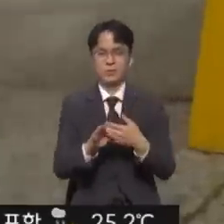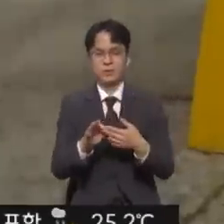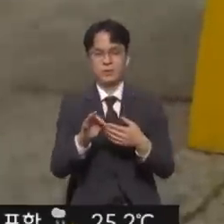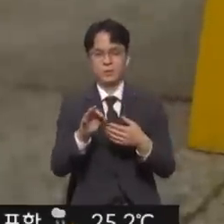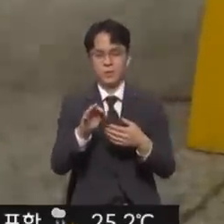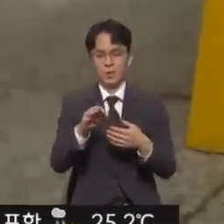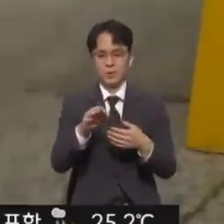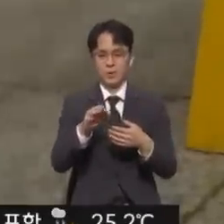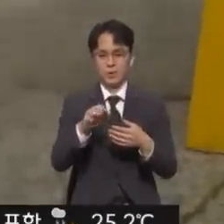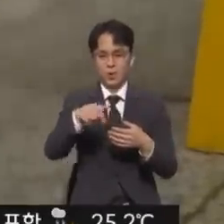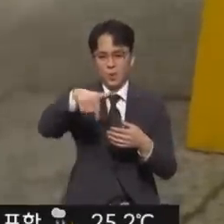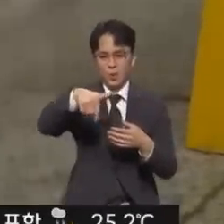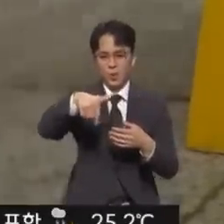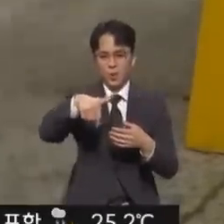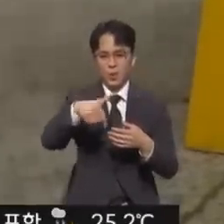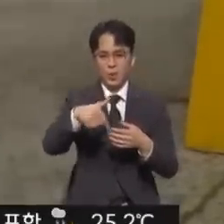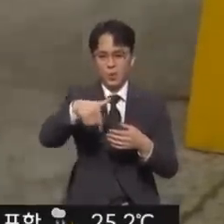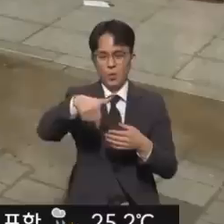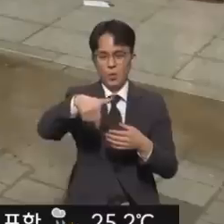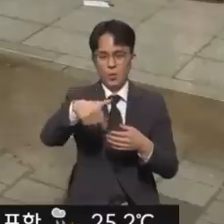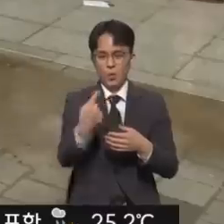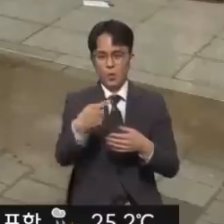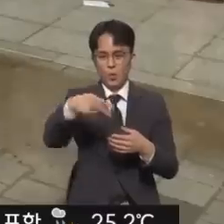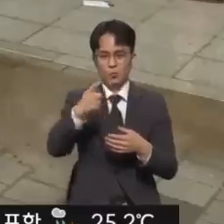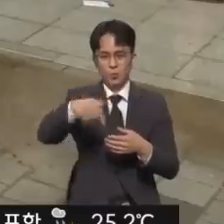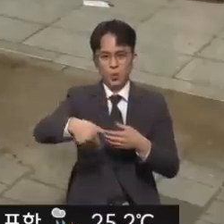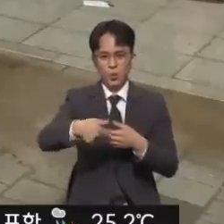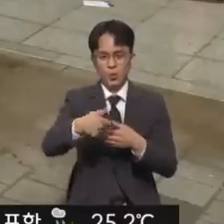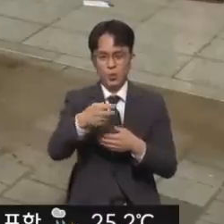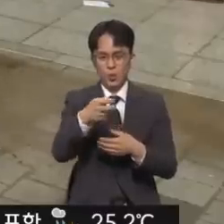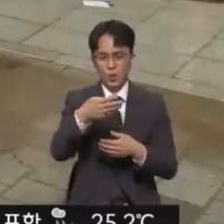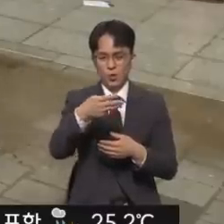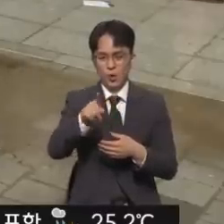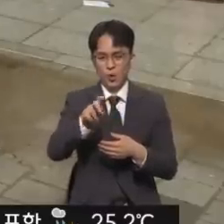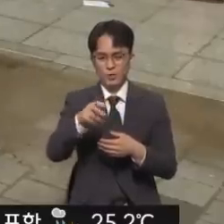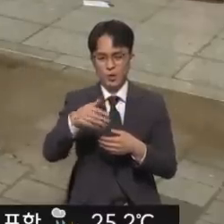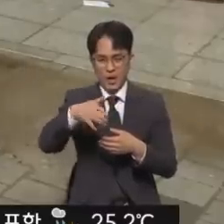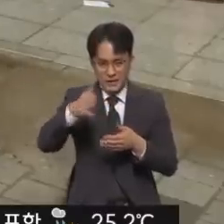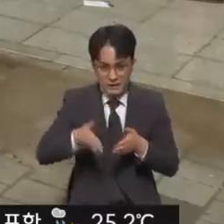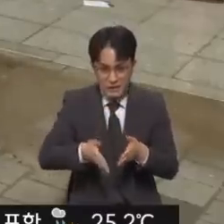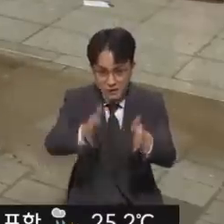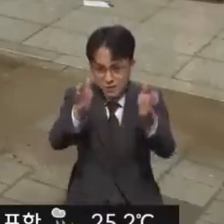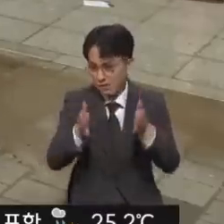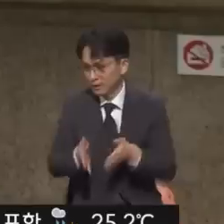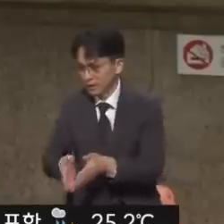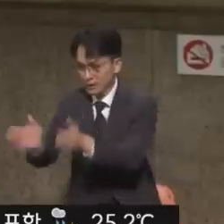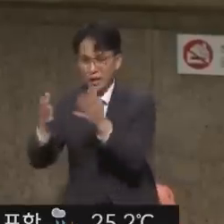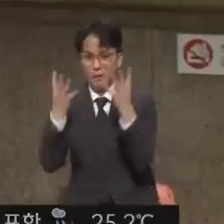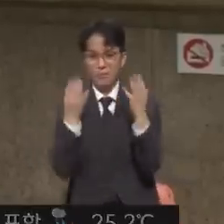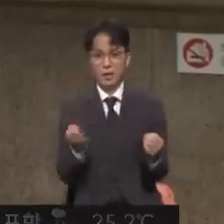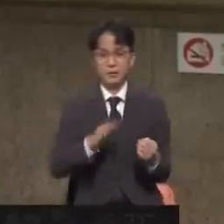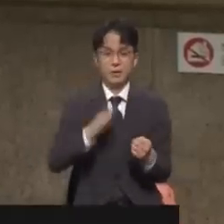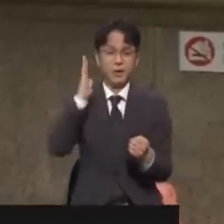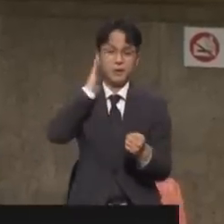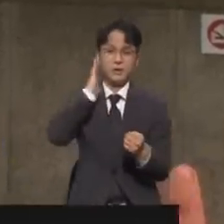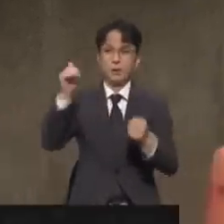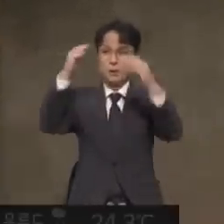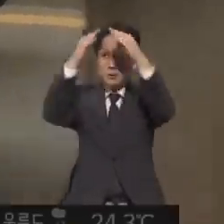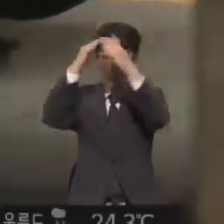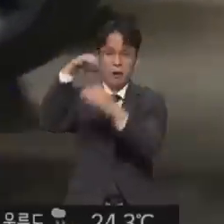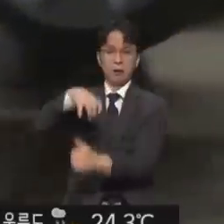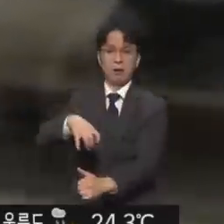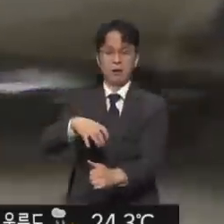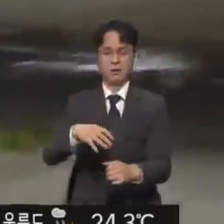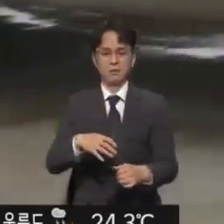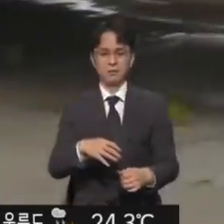완전히 열려 있었다 그렇기 때문에 대통령이 처음에 그 경우 상목 고립되어 있다 도로에 고립되어 있다 라고 말한 대통령실